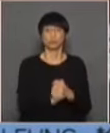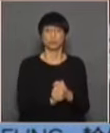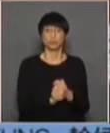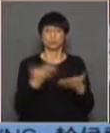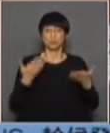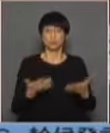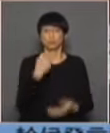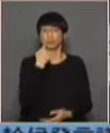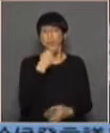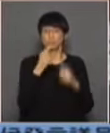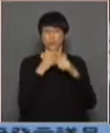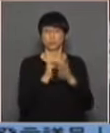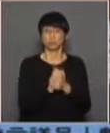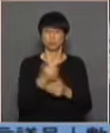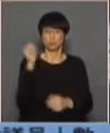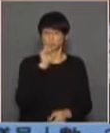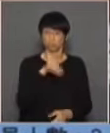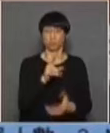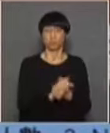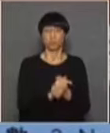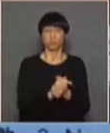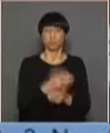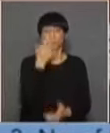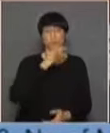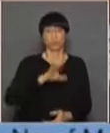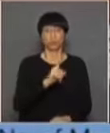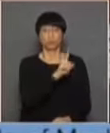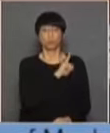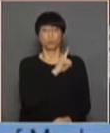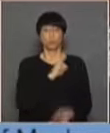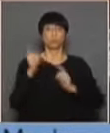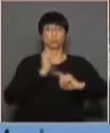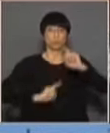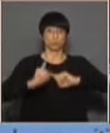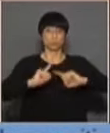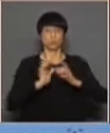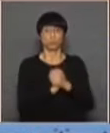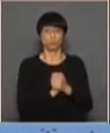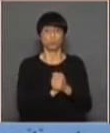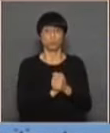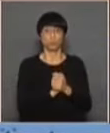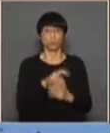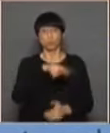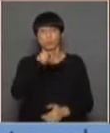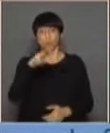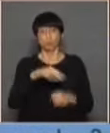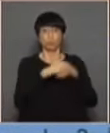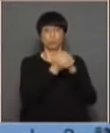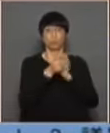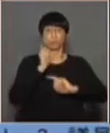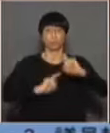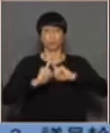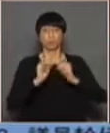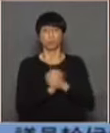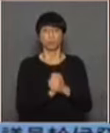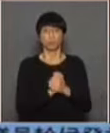在有人对你们说，牺牲你们个人的自由去求国家的自由，我对